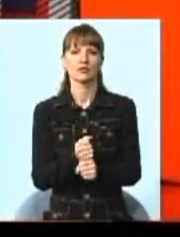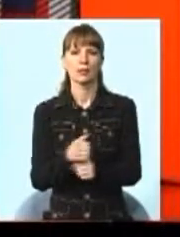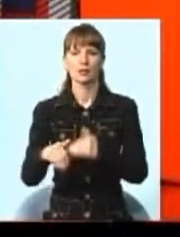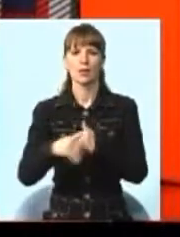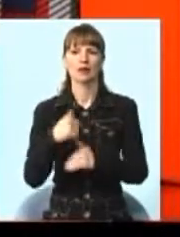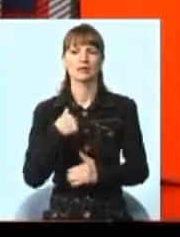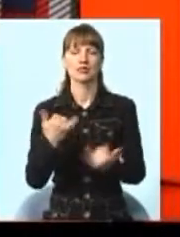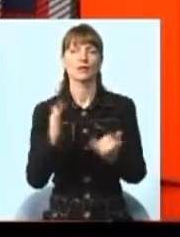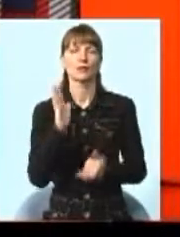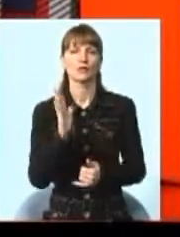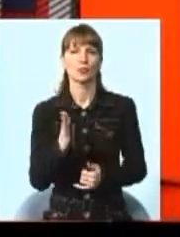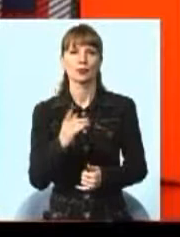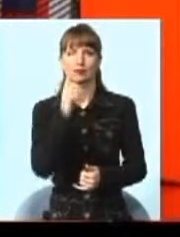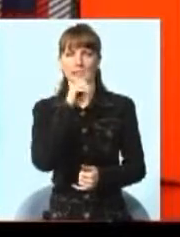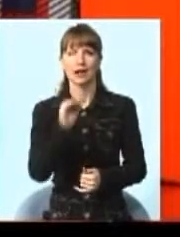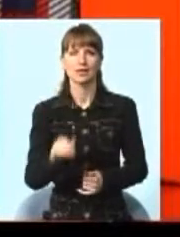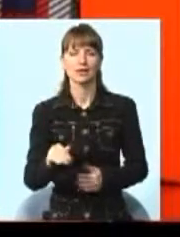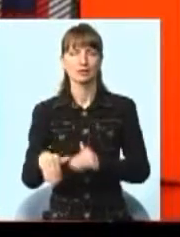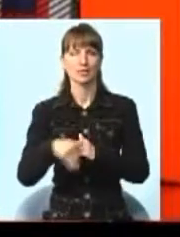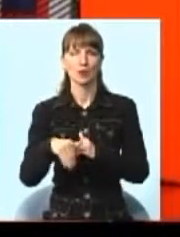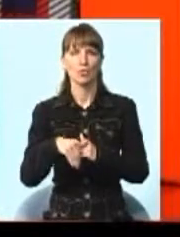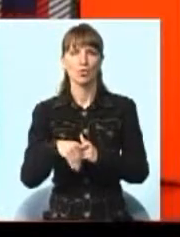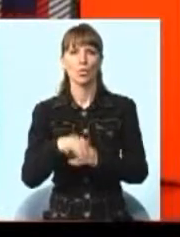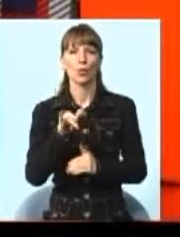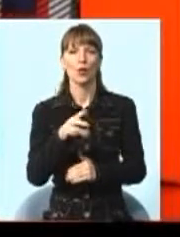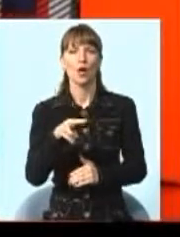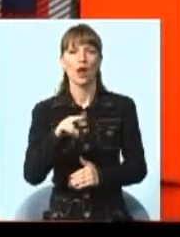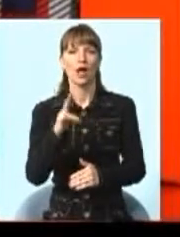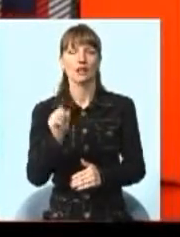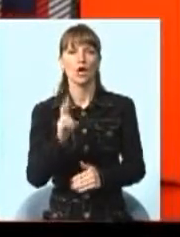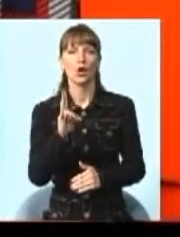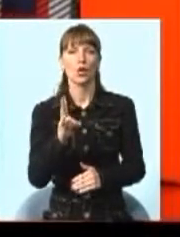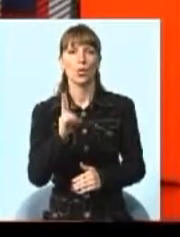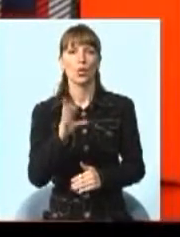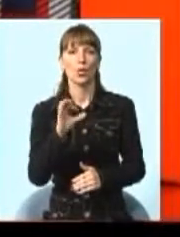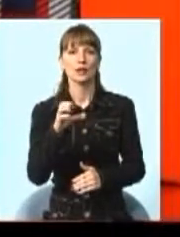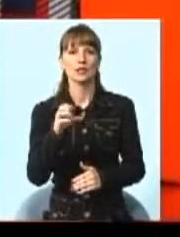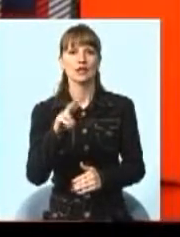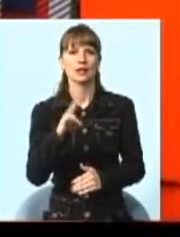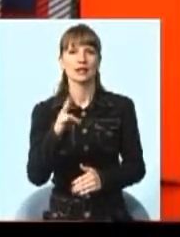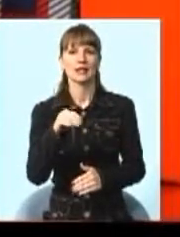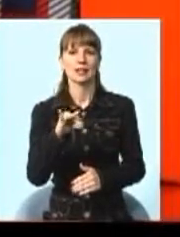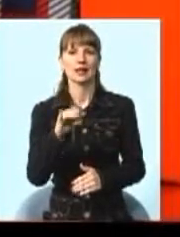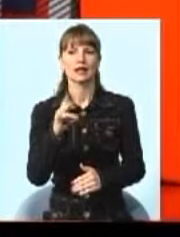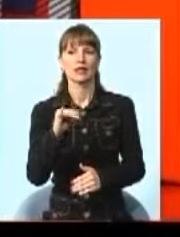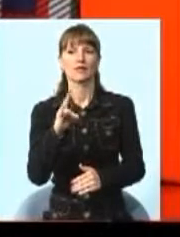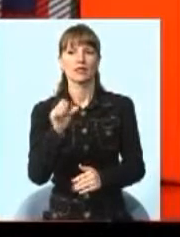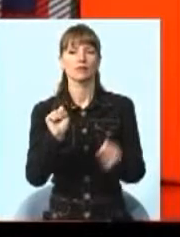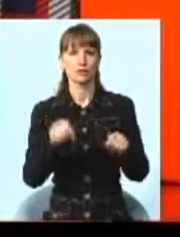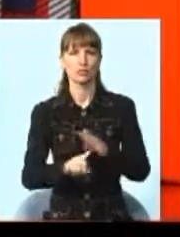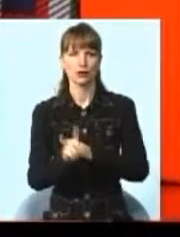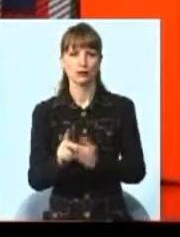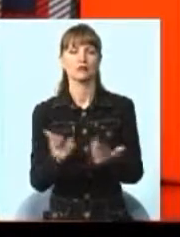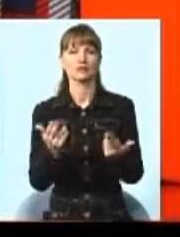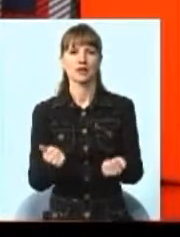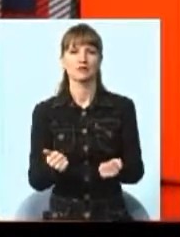допомагати мені сьогодні буде моя маленька асистентка Уляна Костянтинівна. Уляна Костянтинівна, можемо починати? Так.